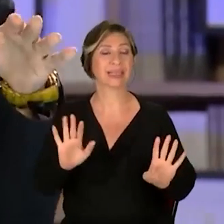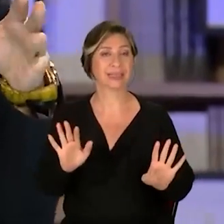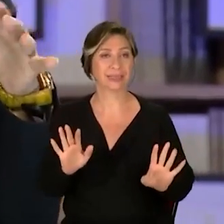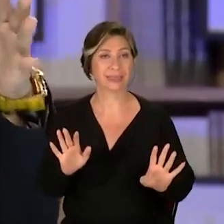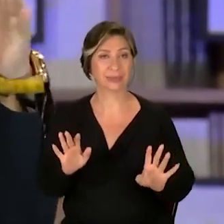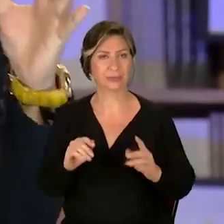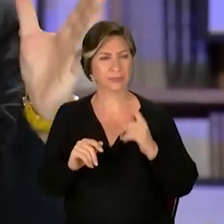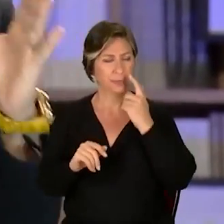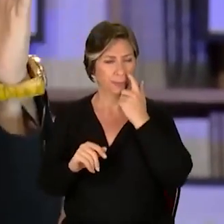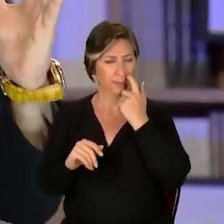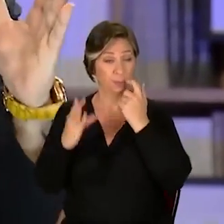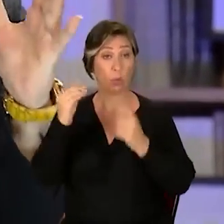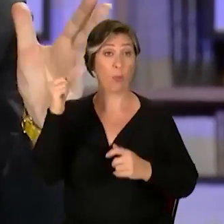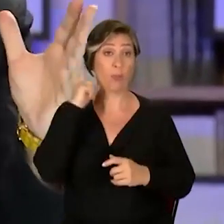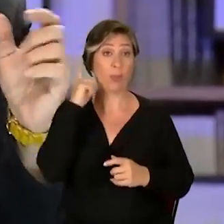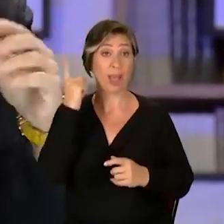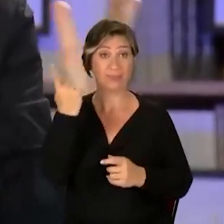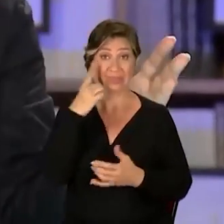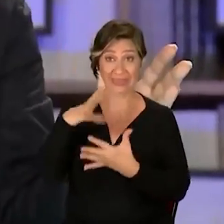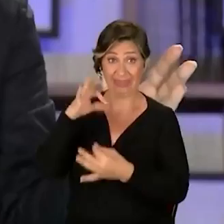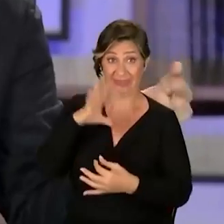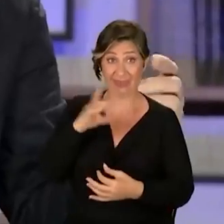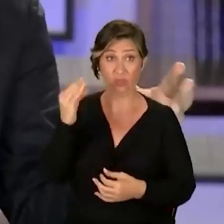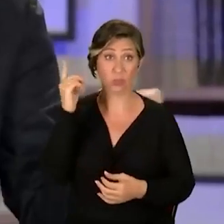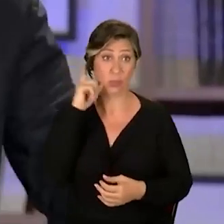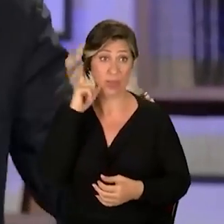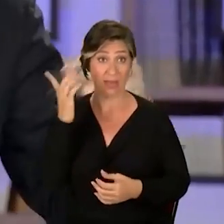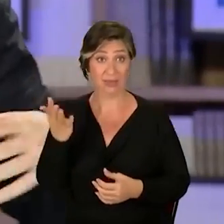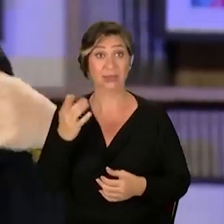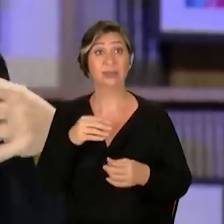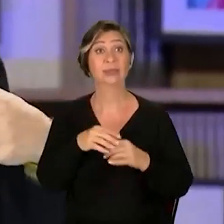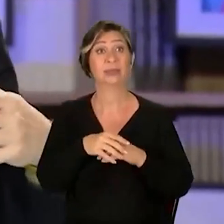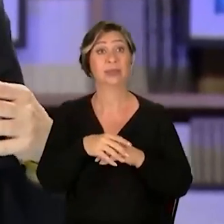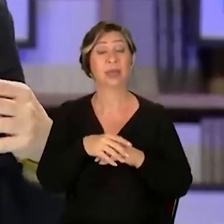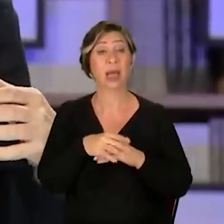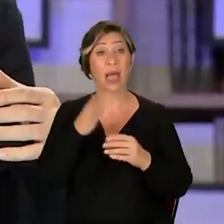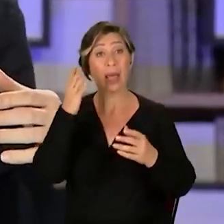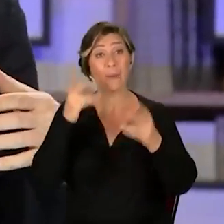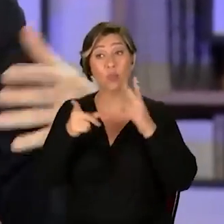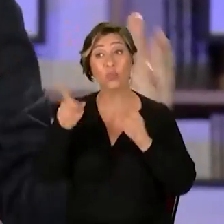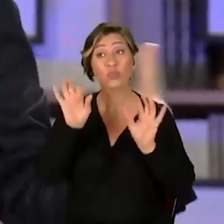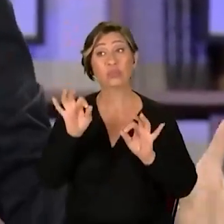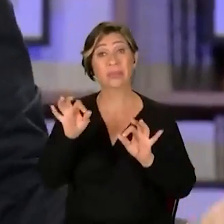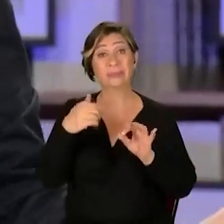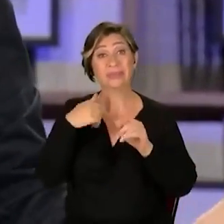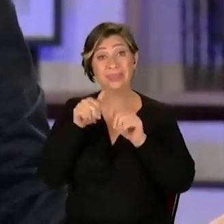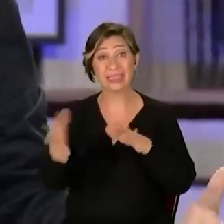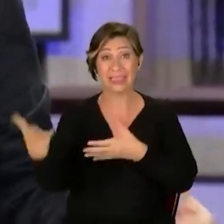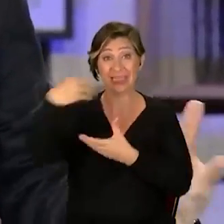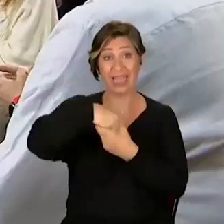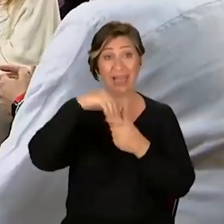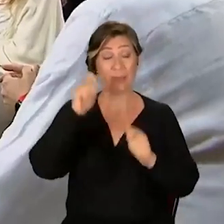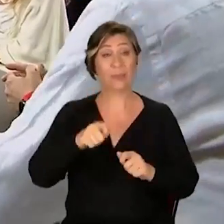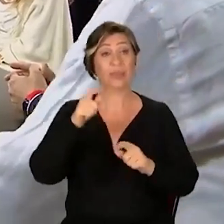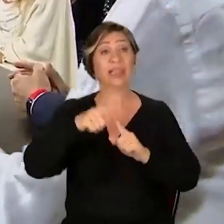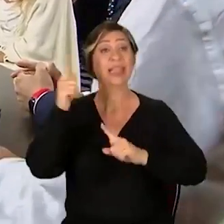ki çok popüler de bir işi var. Çok popüler. Biz de yani takipçisiz. Hatta arada dedim ki bunu mutlaka bizim sistemleri dahil edeceğiz. Hem